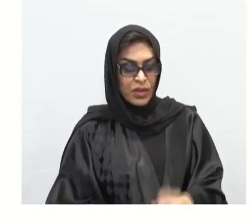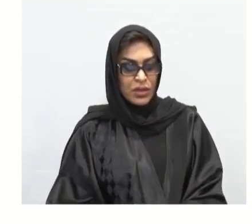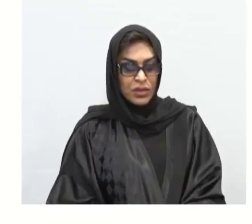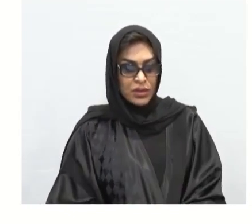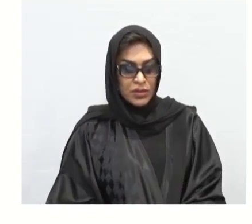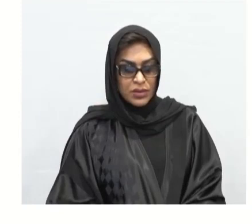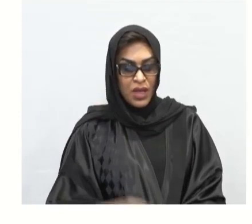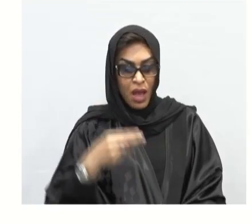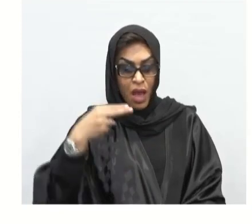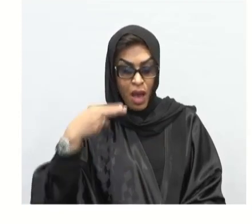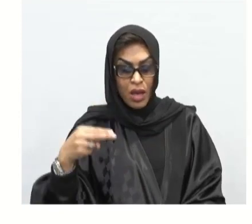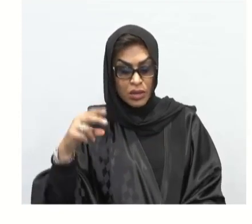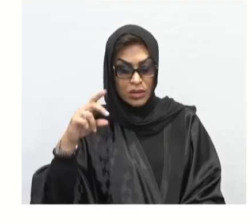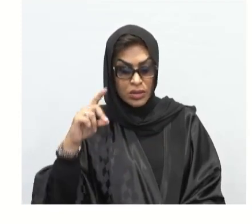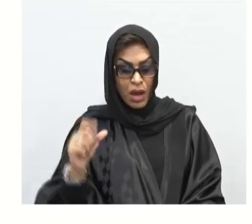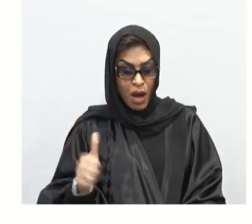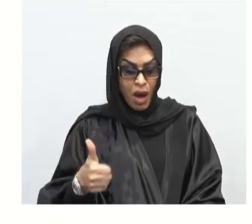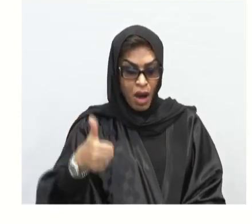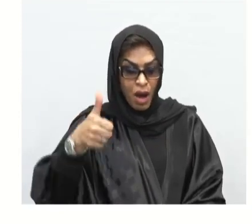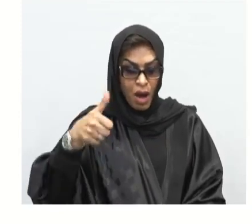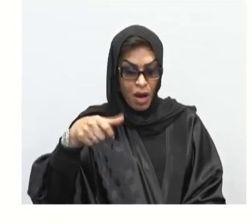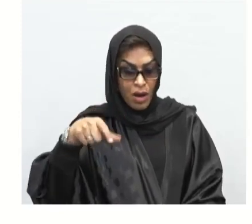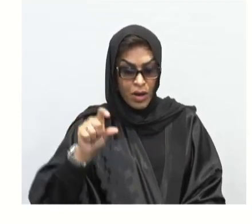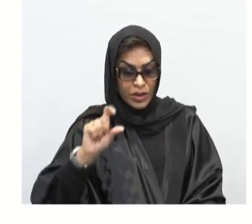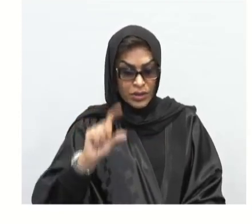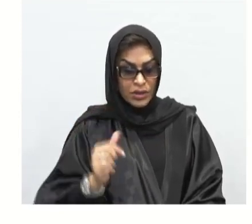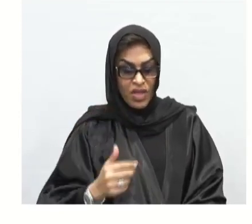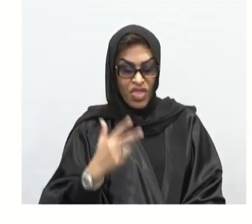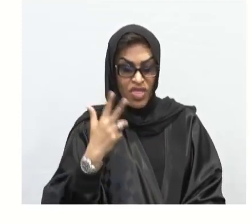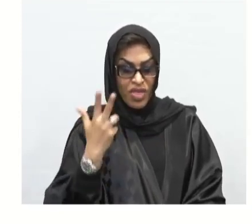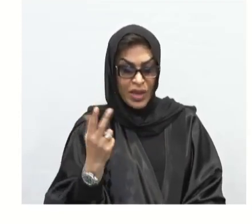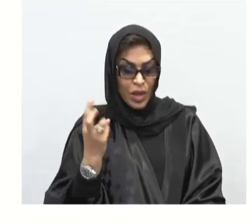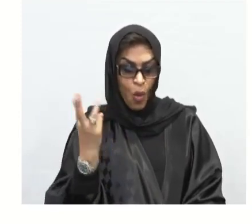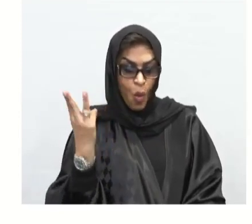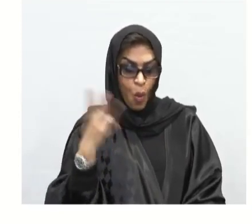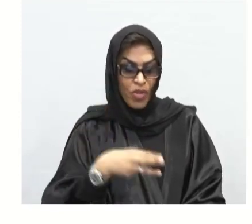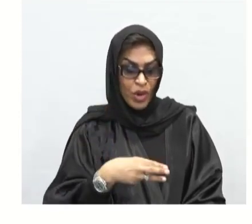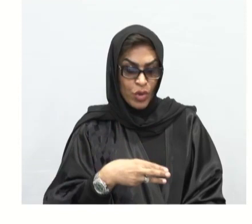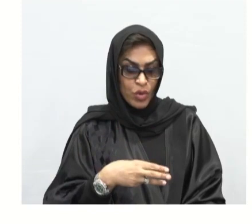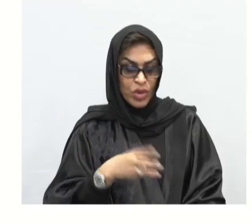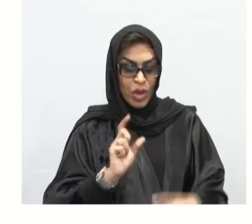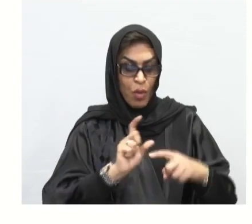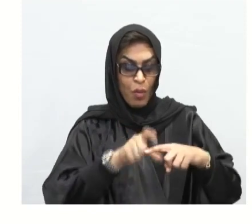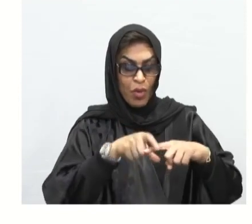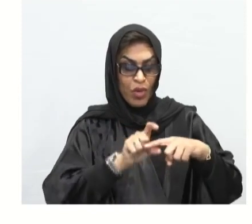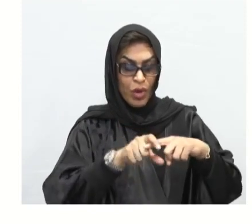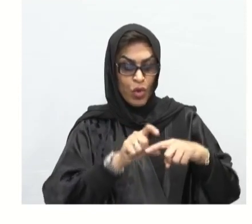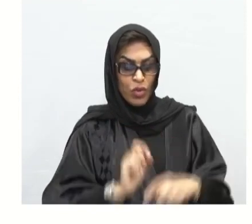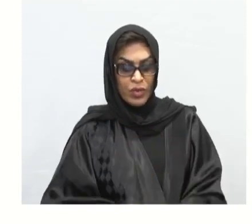الارض 91% بينما عطارد جاذبيته بالنسبه للارض 38%